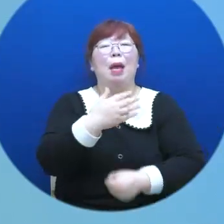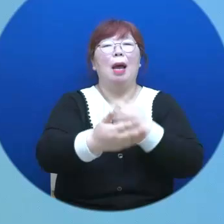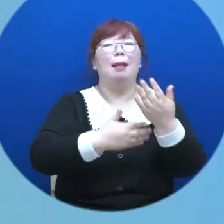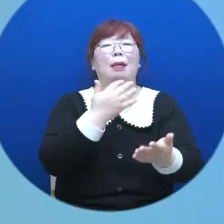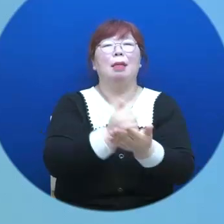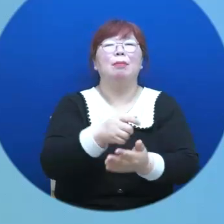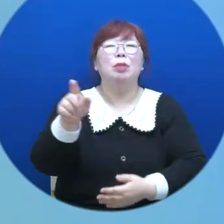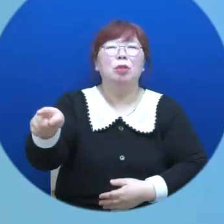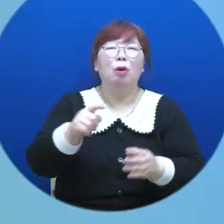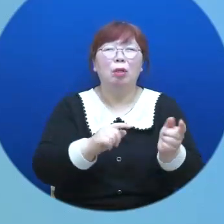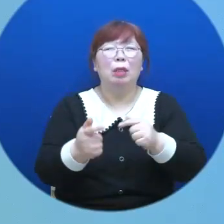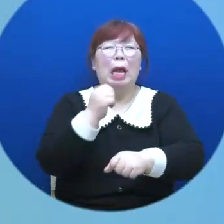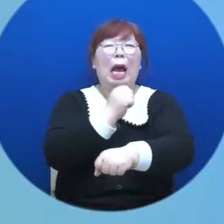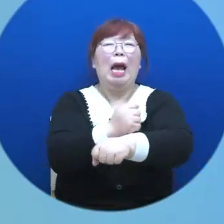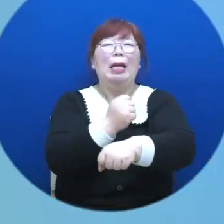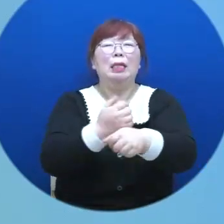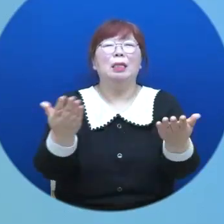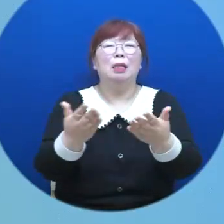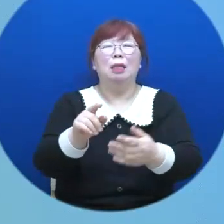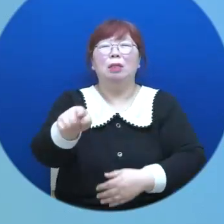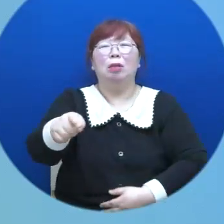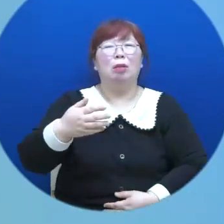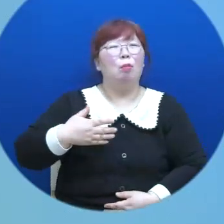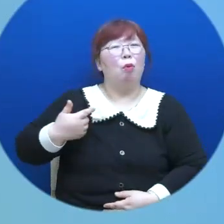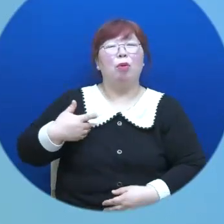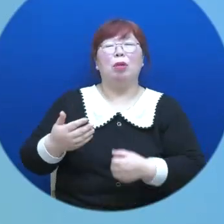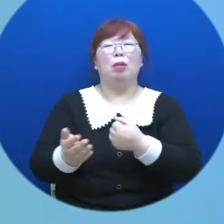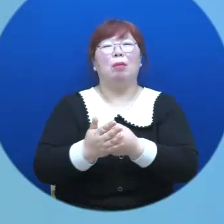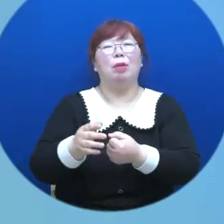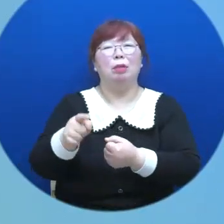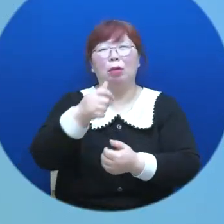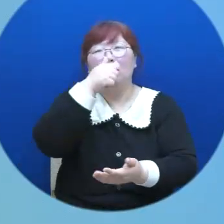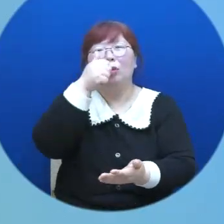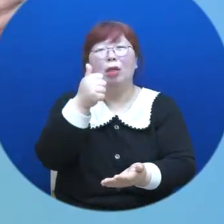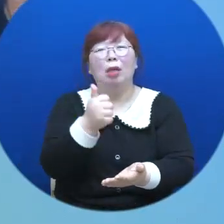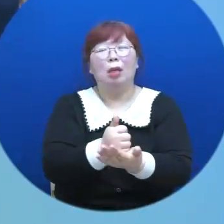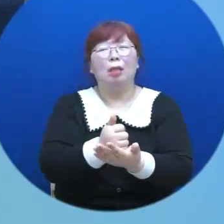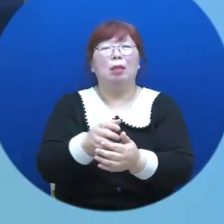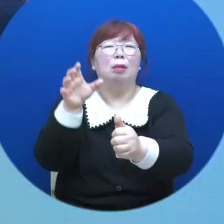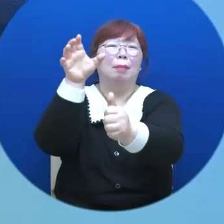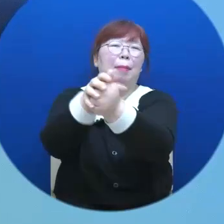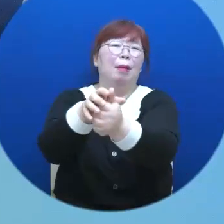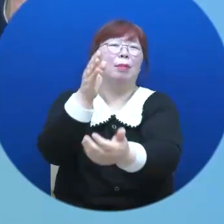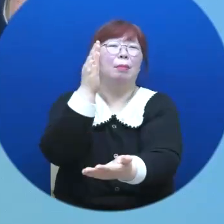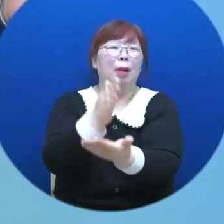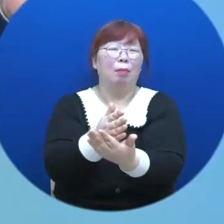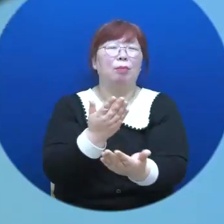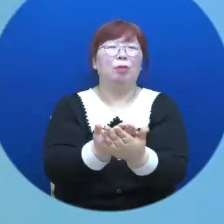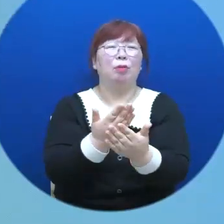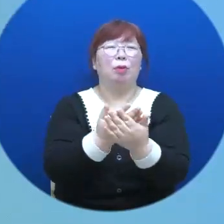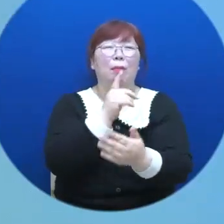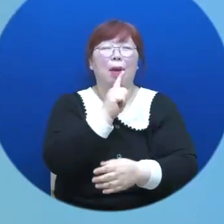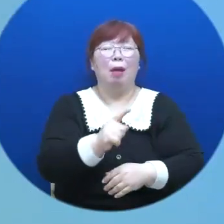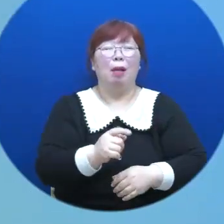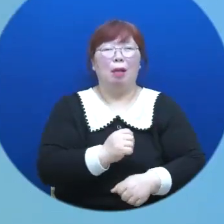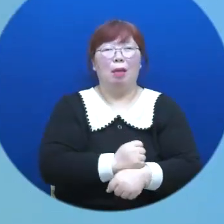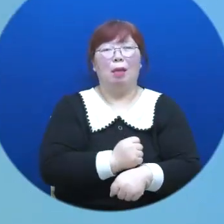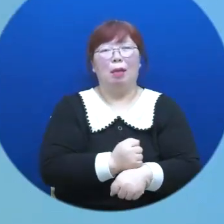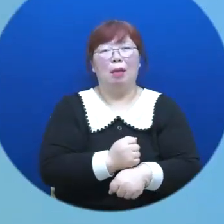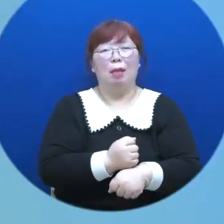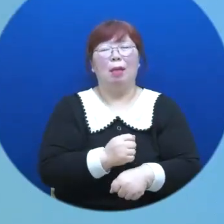아버지, 저들이 하는 것을 저들이 알지 못하오니 저들의 죄를 저들에게 돌리지 마옵소서 하잖아요.